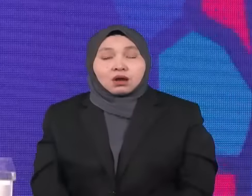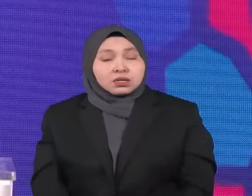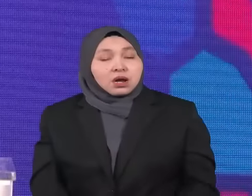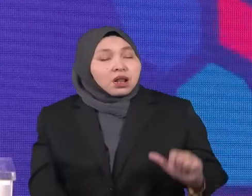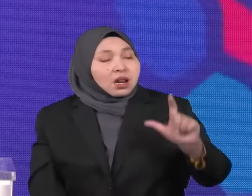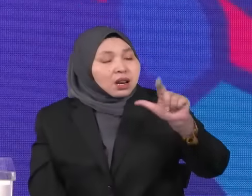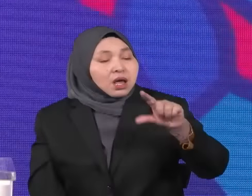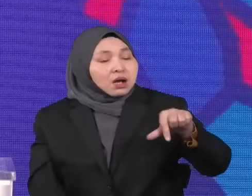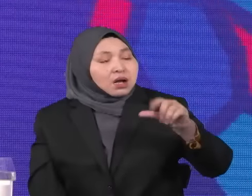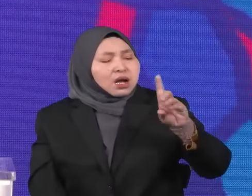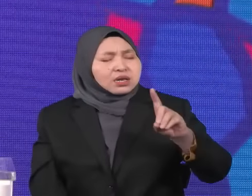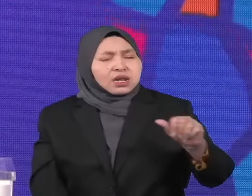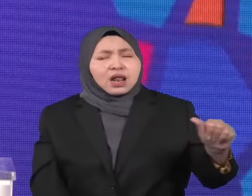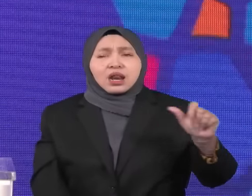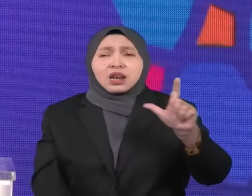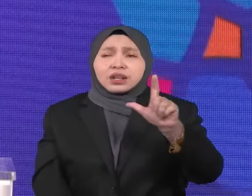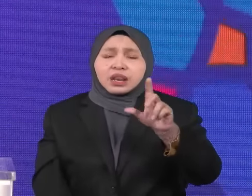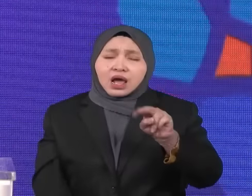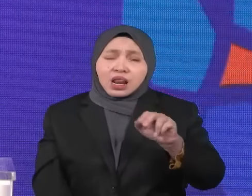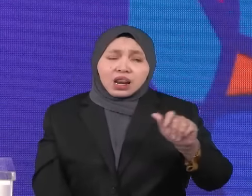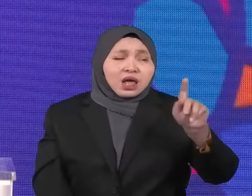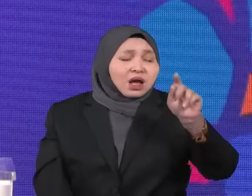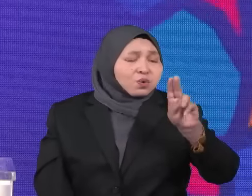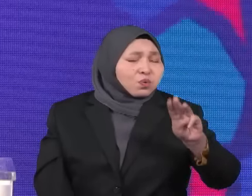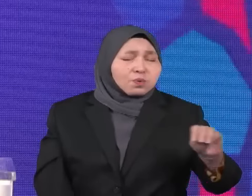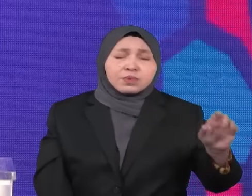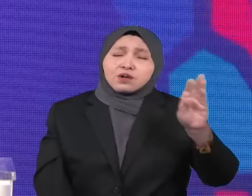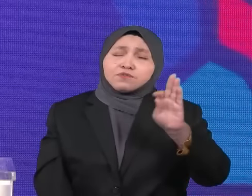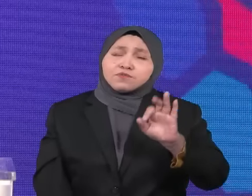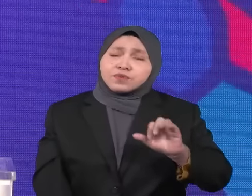Laqad kana lakum fi